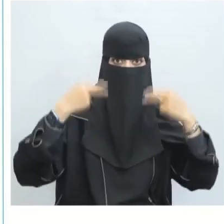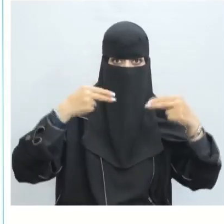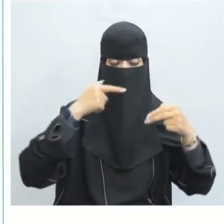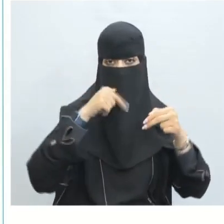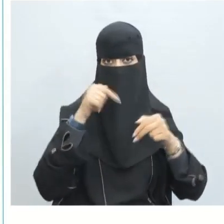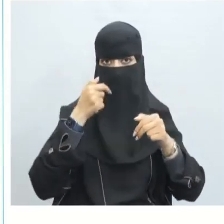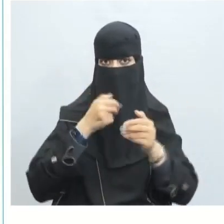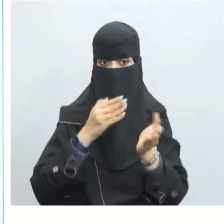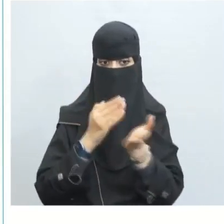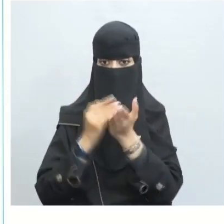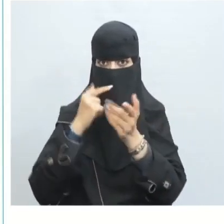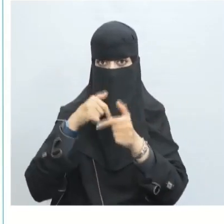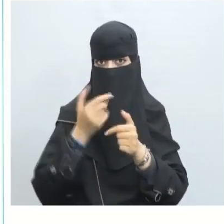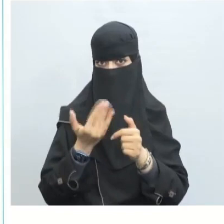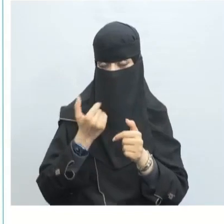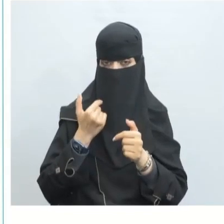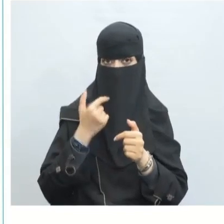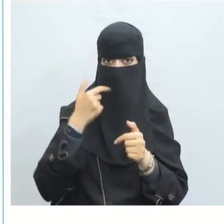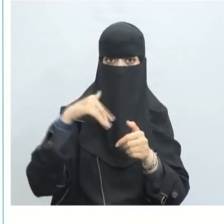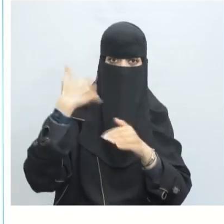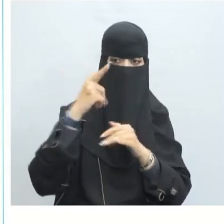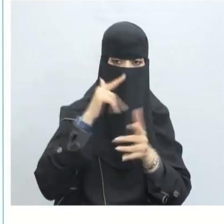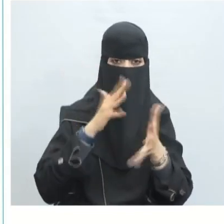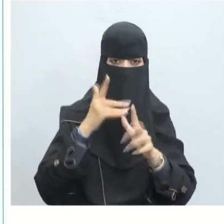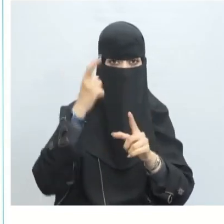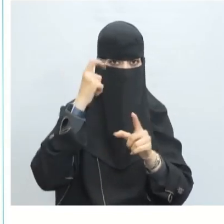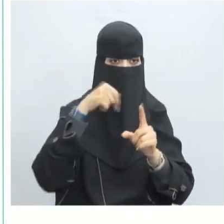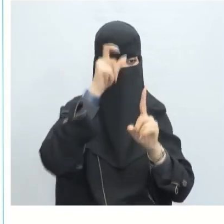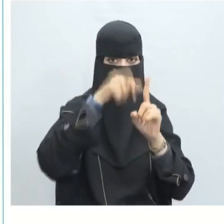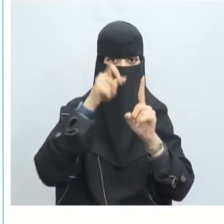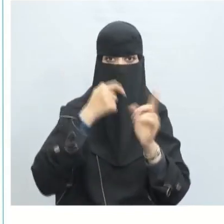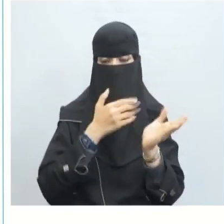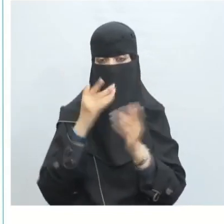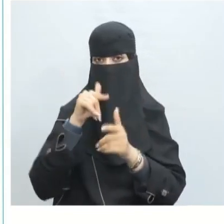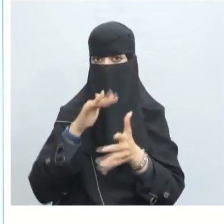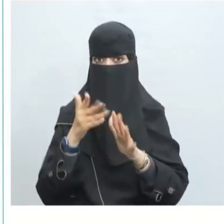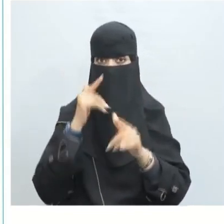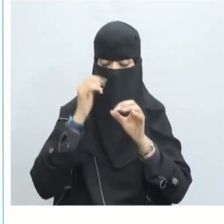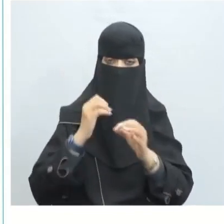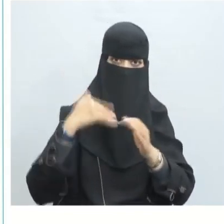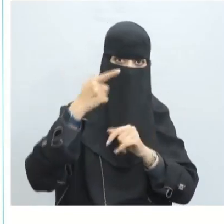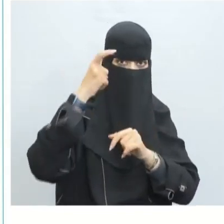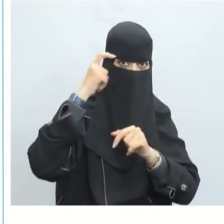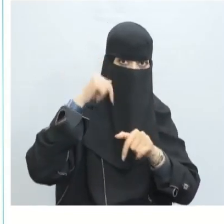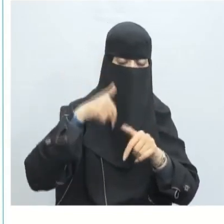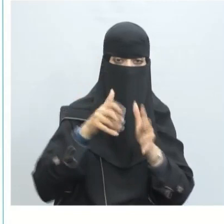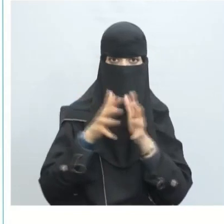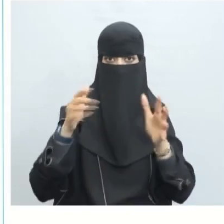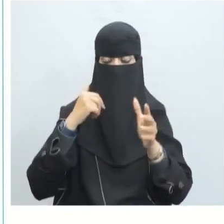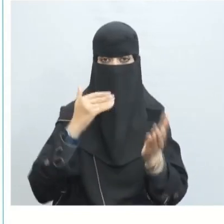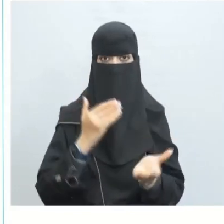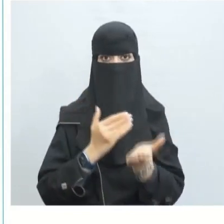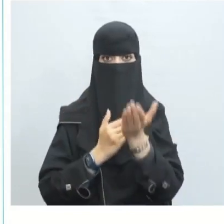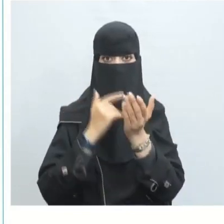طرح التذاكر مبكرا ومن ثم يعطينا تقدير لعدد الحضور وبالتالي نحتاط وايضا نعرف حجم الطلب